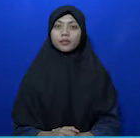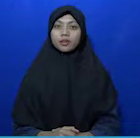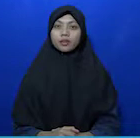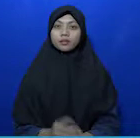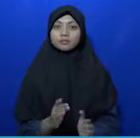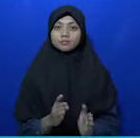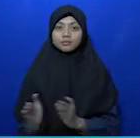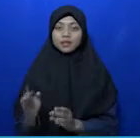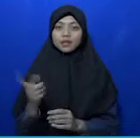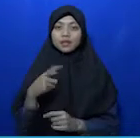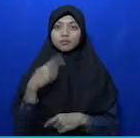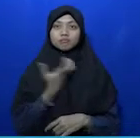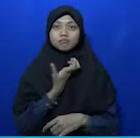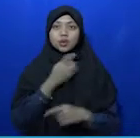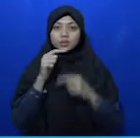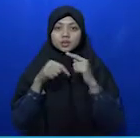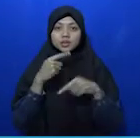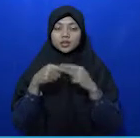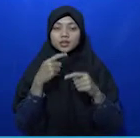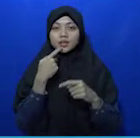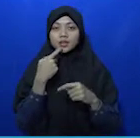nah ini saya sedikit bercerita tentang Rio Tinto.